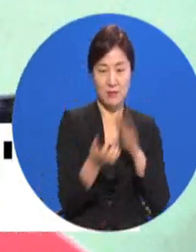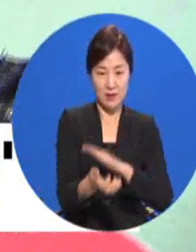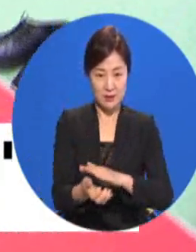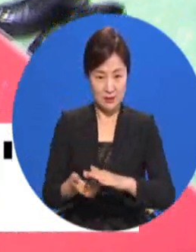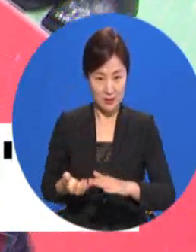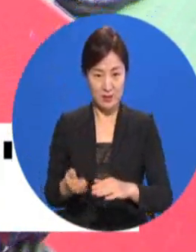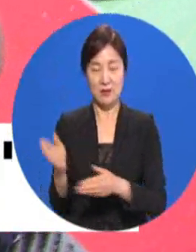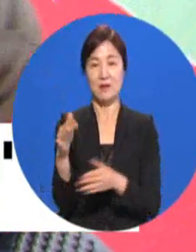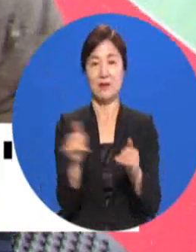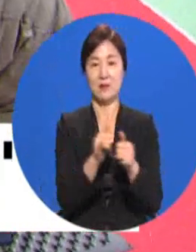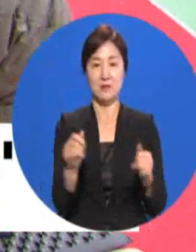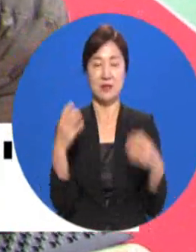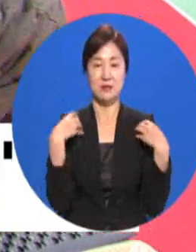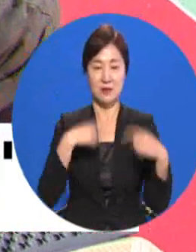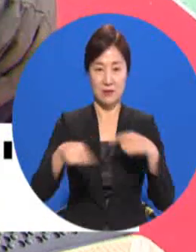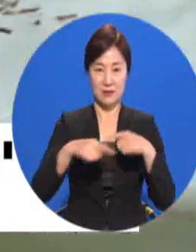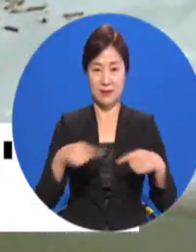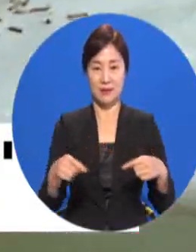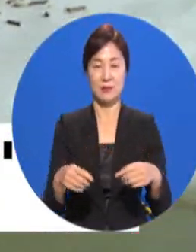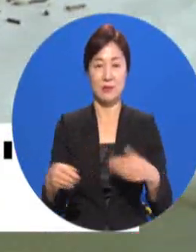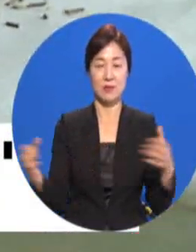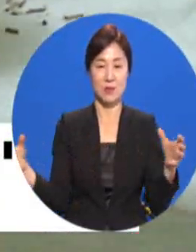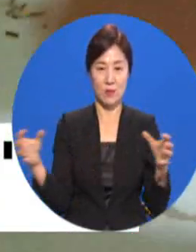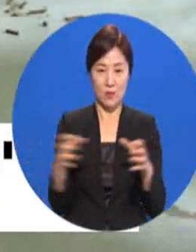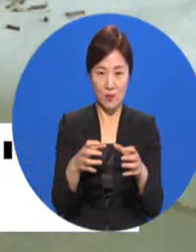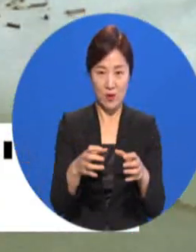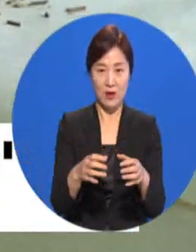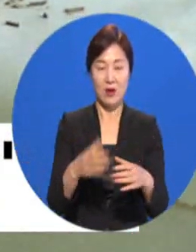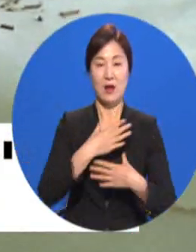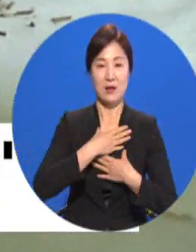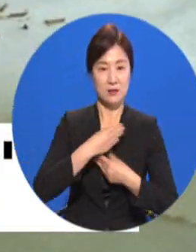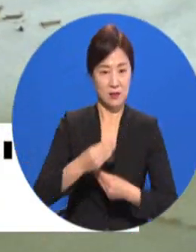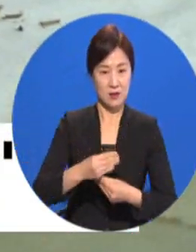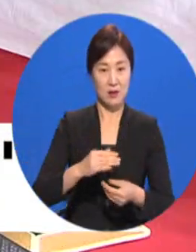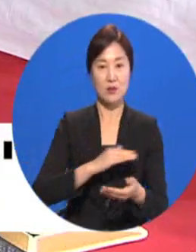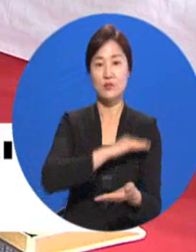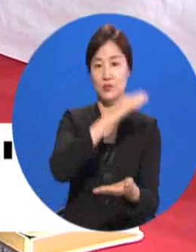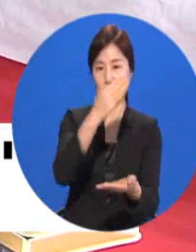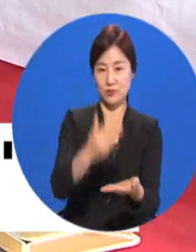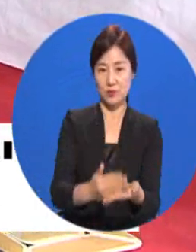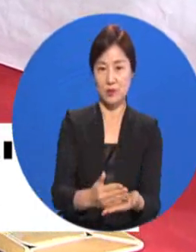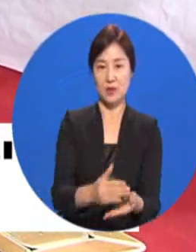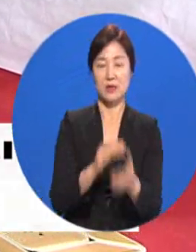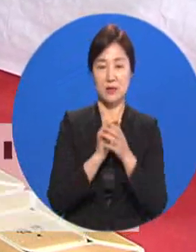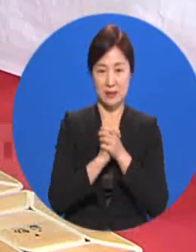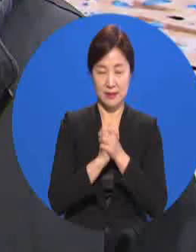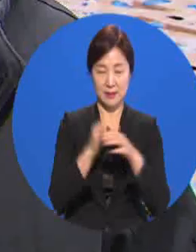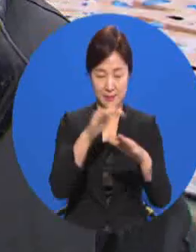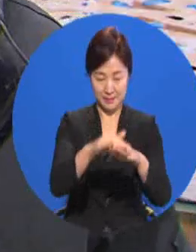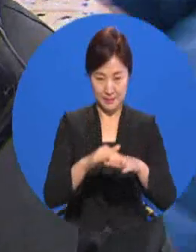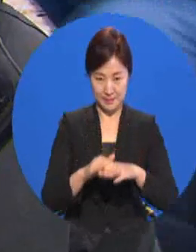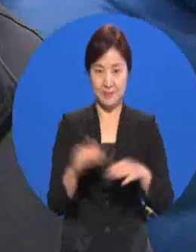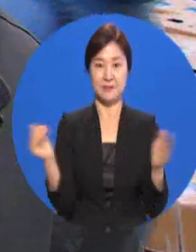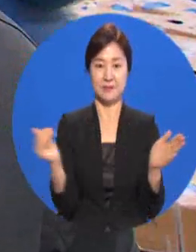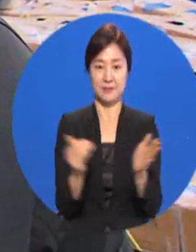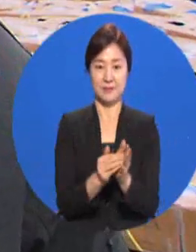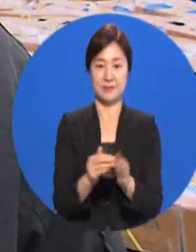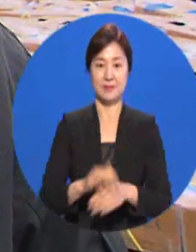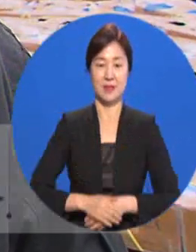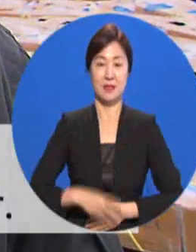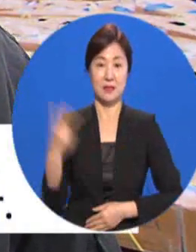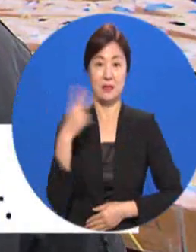지역 정치인들은 한마음으로 하네 무사 안녕과 풍어를 기원하는 9살에 지냈습니다 올해도